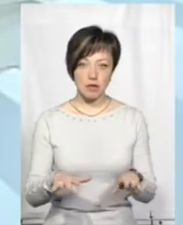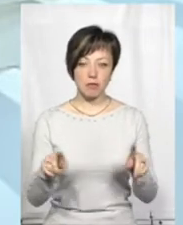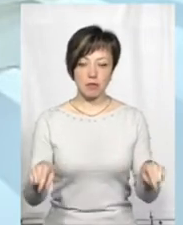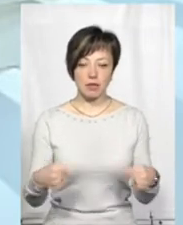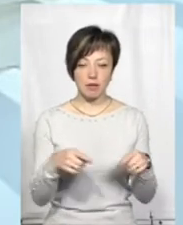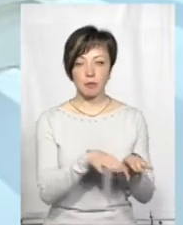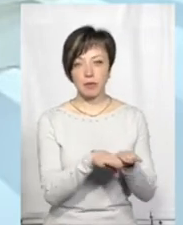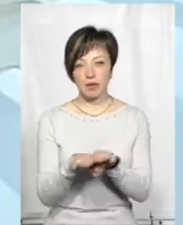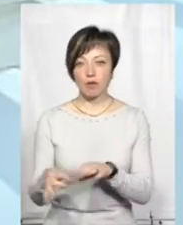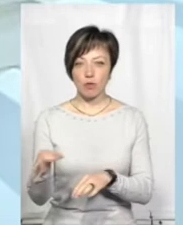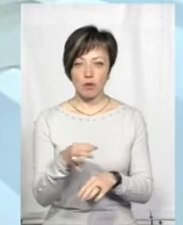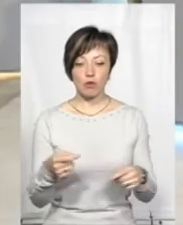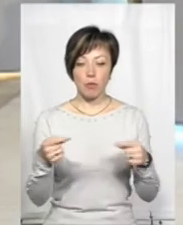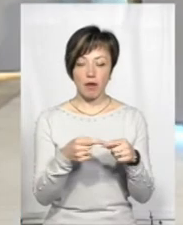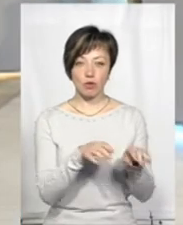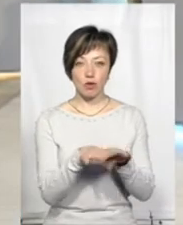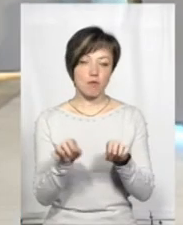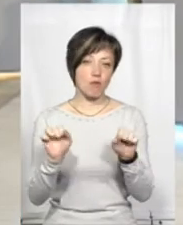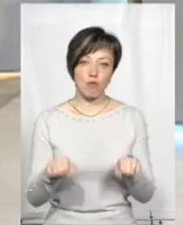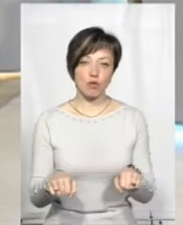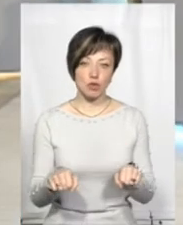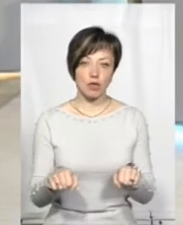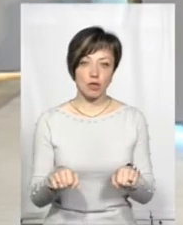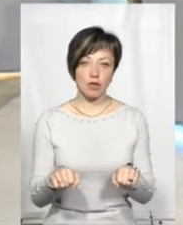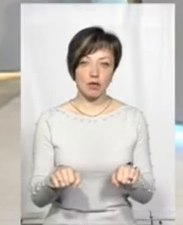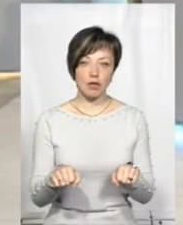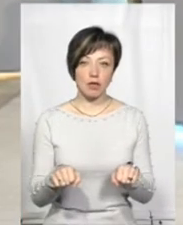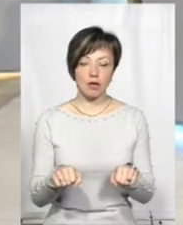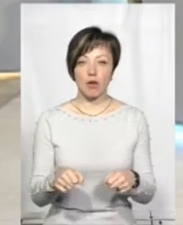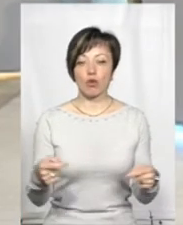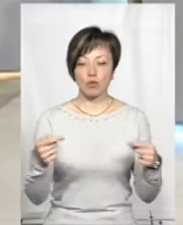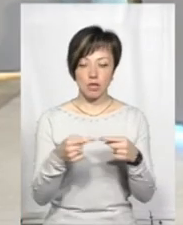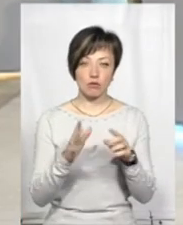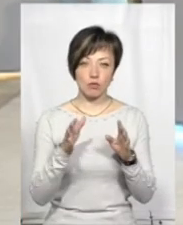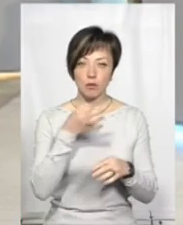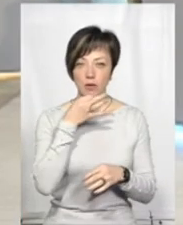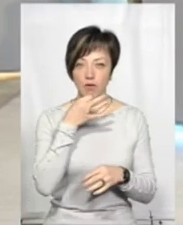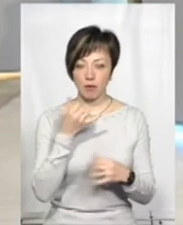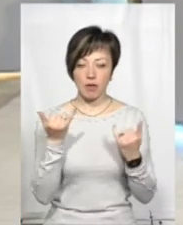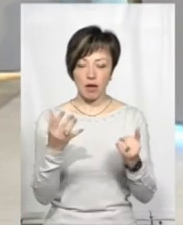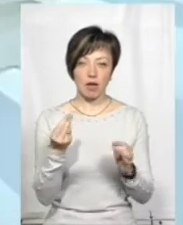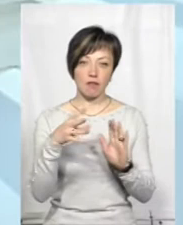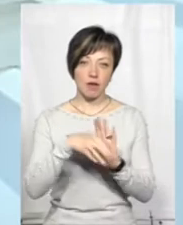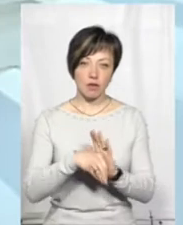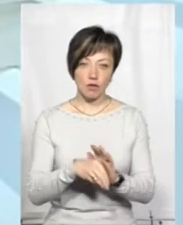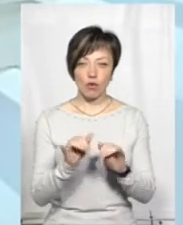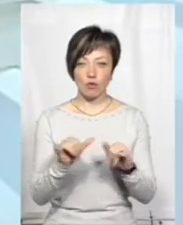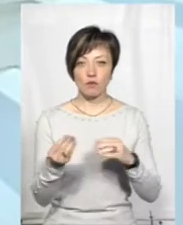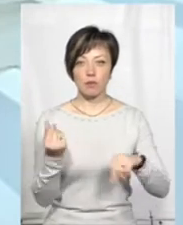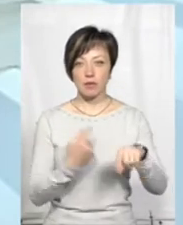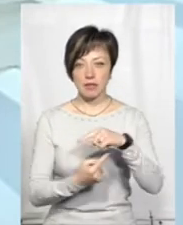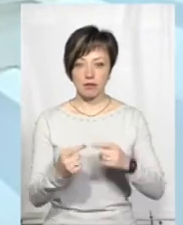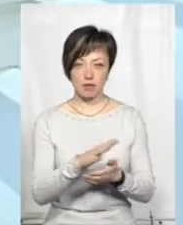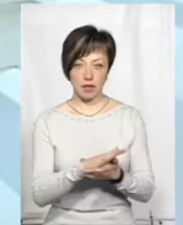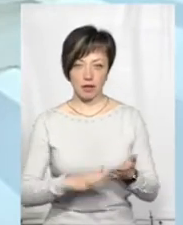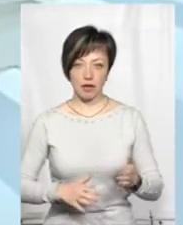підніме рівень області до певного рівня, може, не то ж не може, а він однозначно буде привабливим для інвесторів, для якогось розвитку бізнесів і